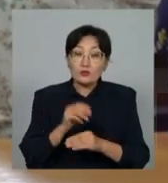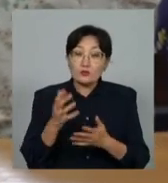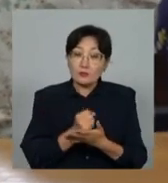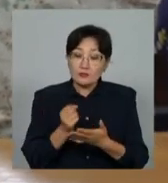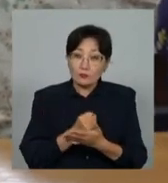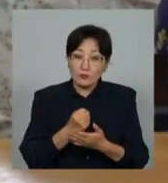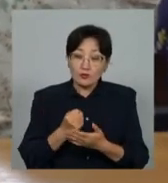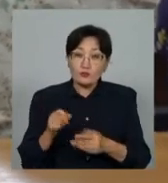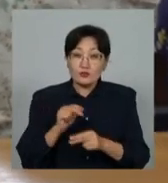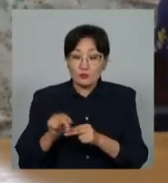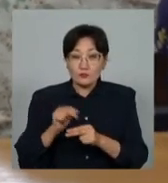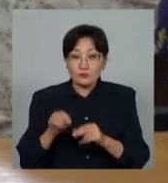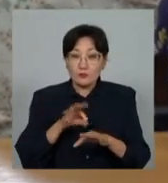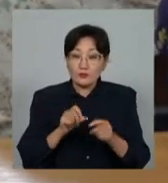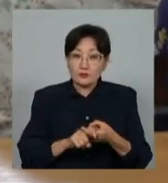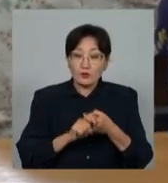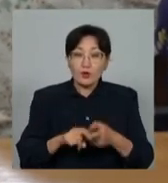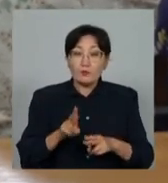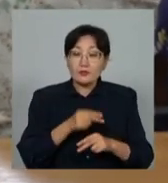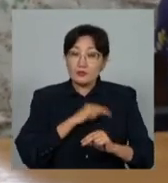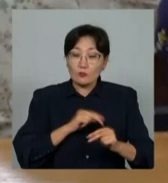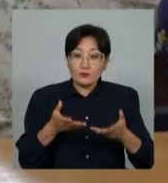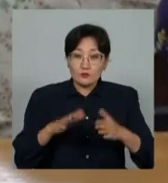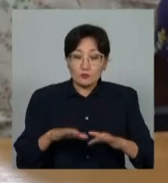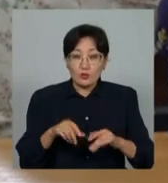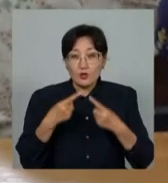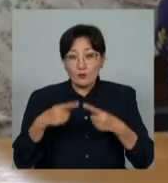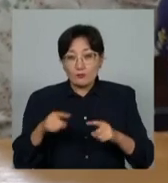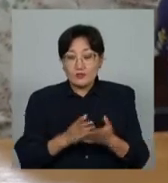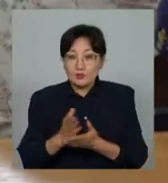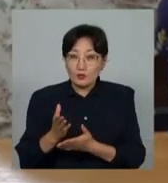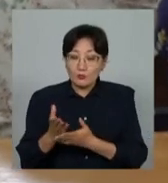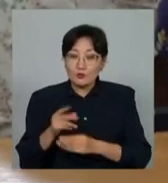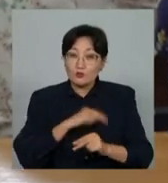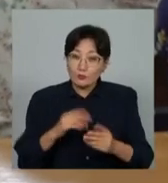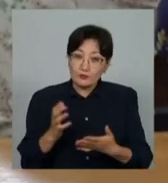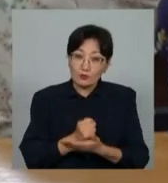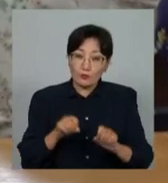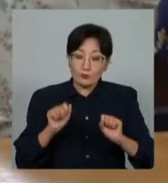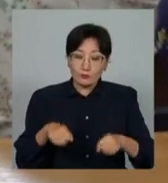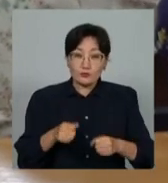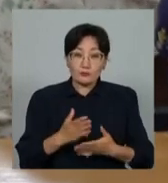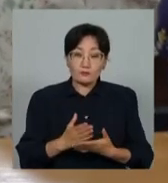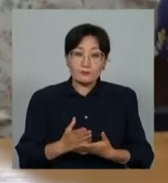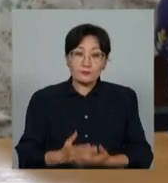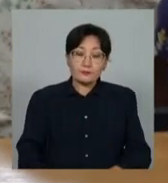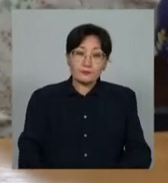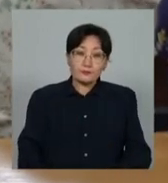үйретеді. Әсіресе пандемия кезінде жұмыссыз қалғандарға өзге де саладан есіктер ашылуына септігін